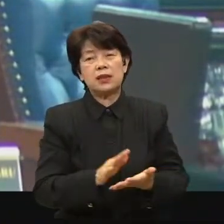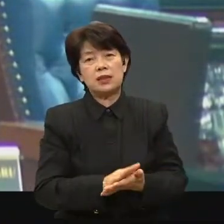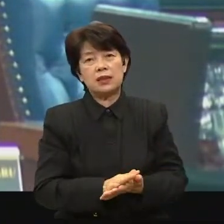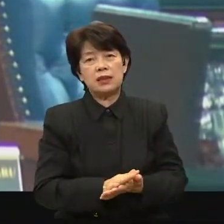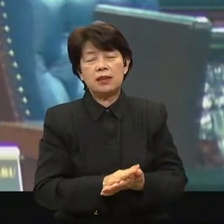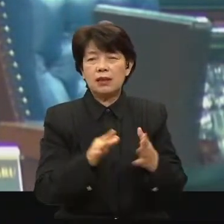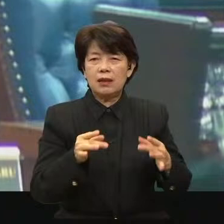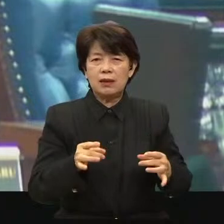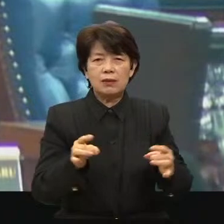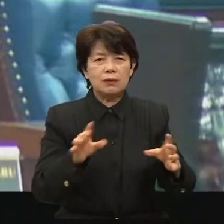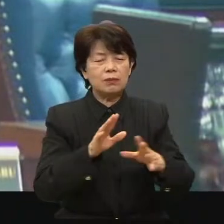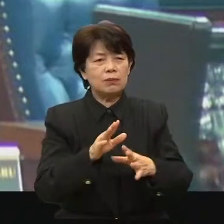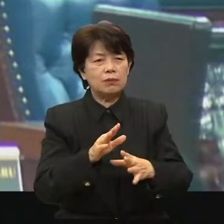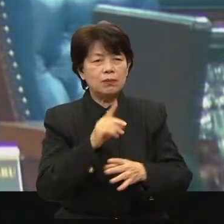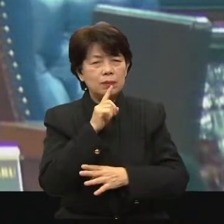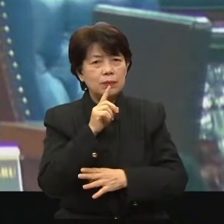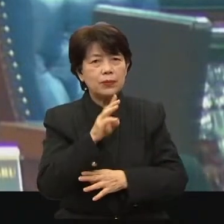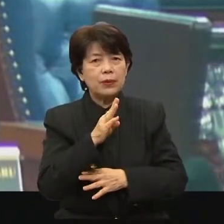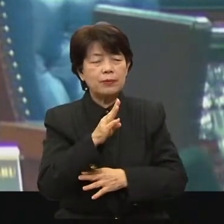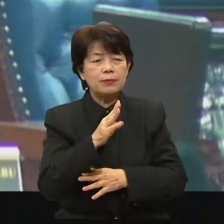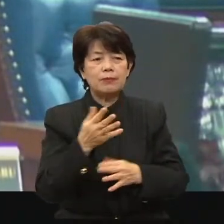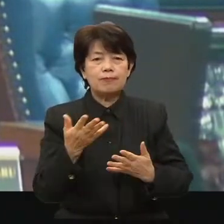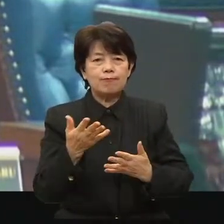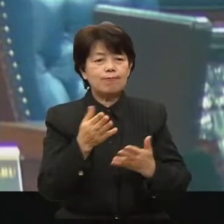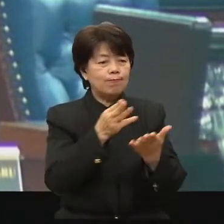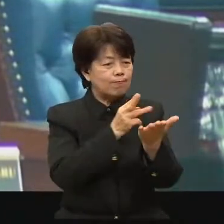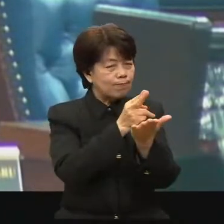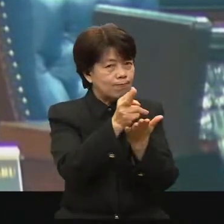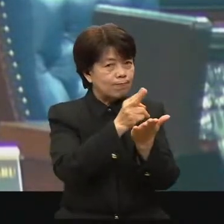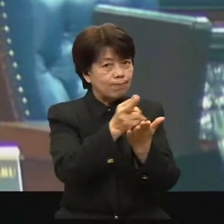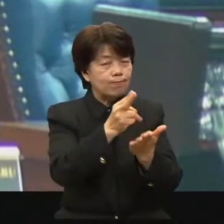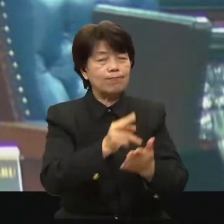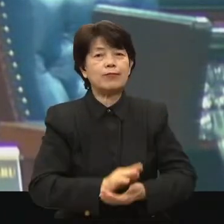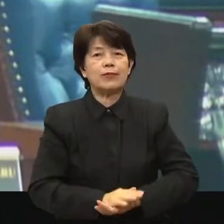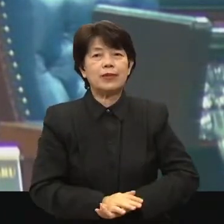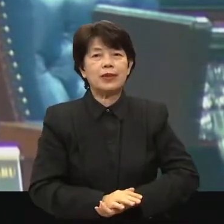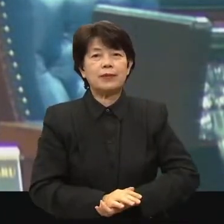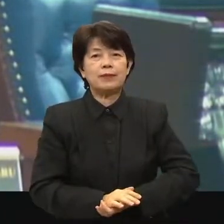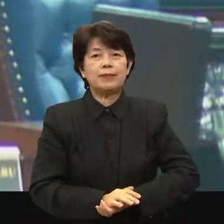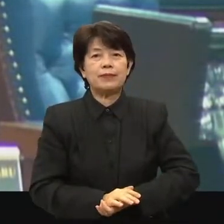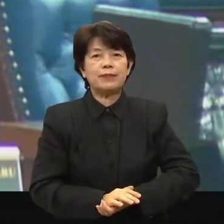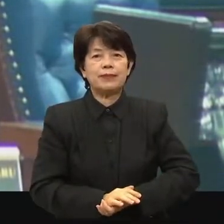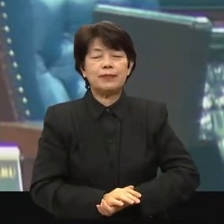sekaligus menjamin ketelusan dan integriti agensi penguat kuasa